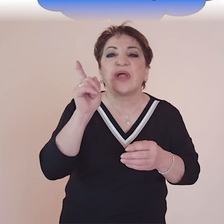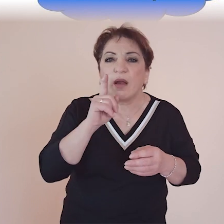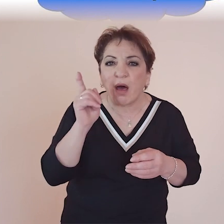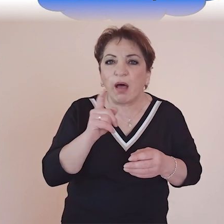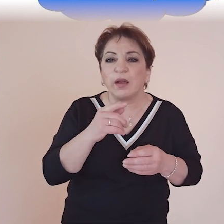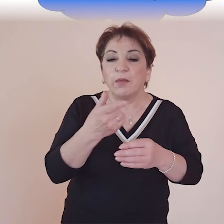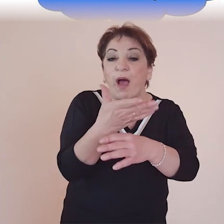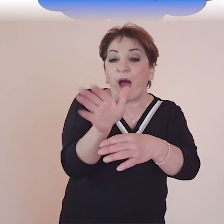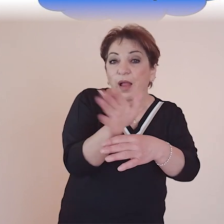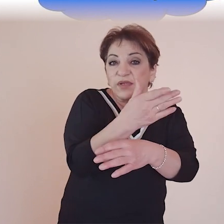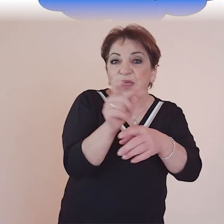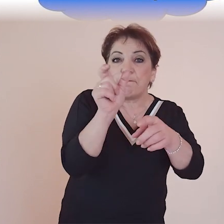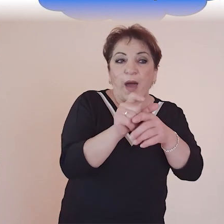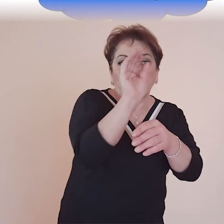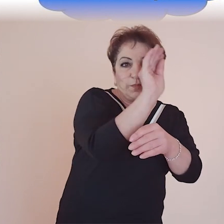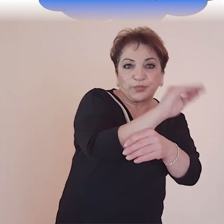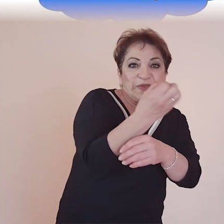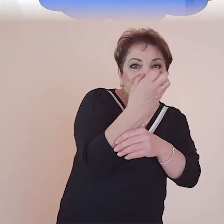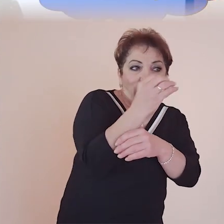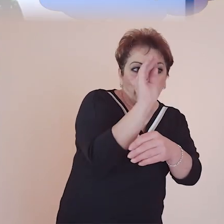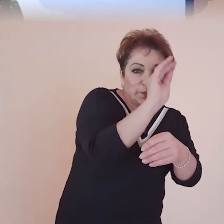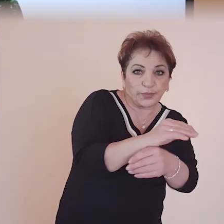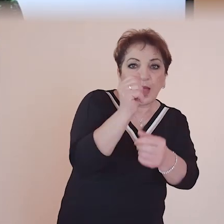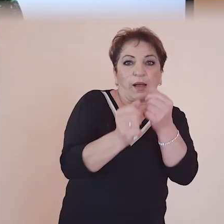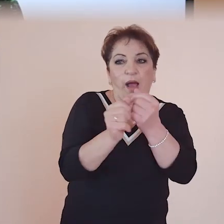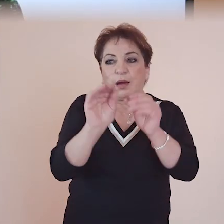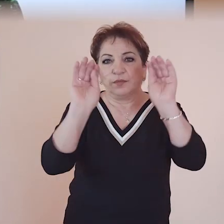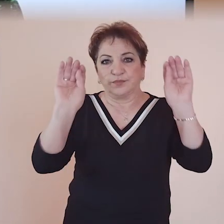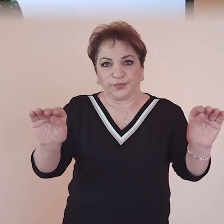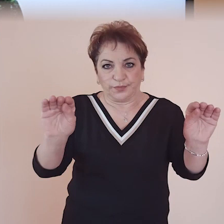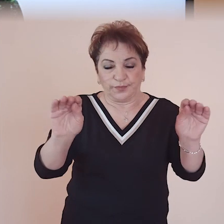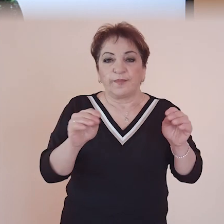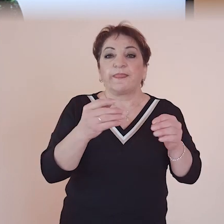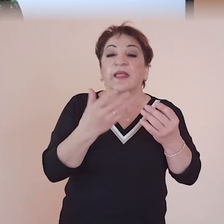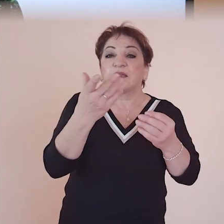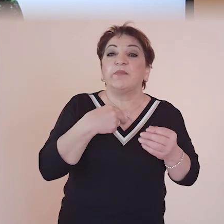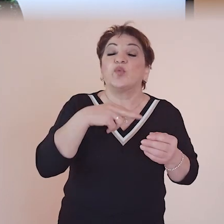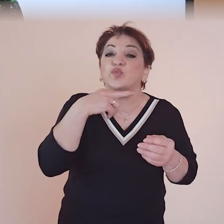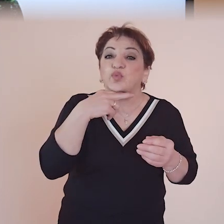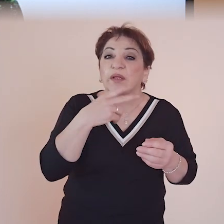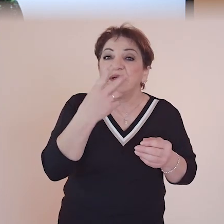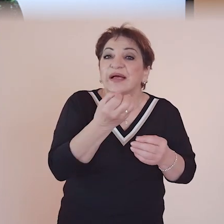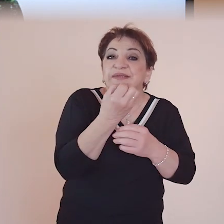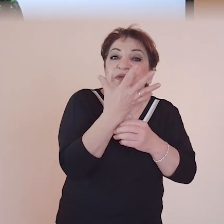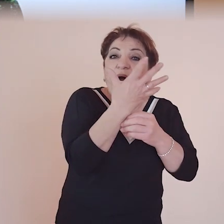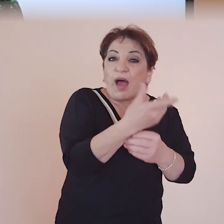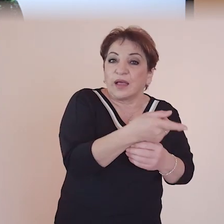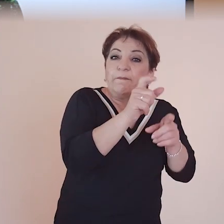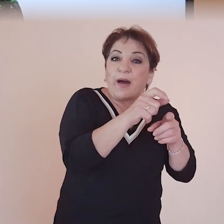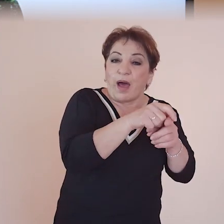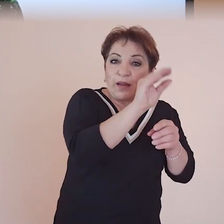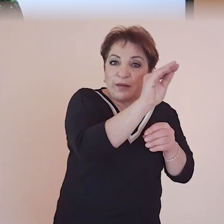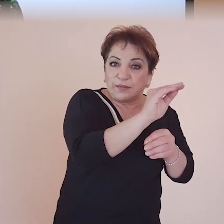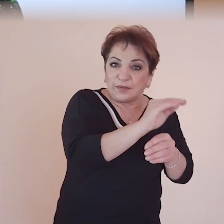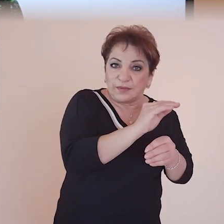եկեք առանձնացնենք ծաղկինը և կարինը։ Եթե ուշադրություն դարձնեք, ես ծաղկին վերաբերող բարերը